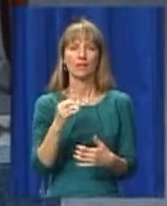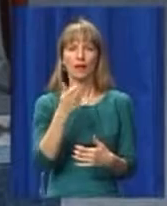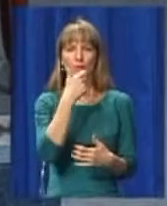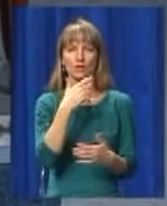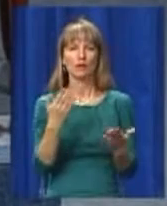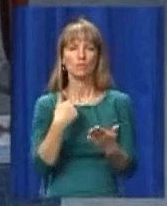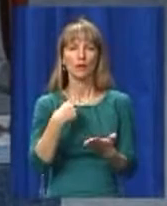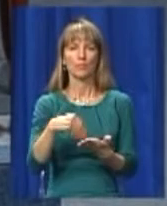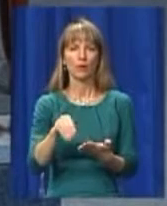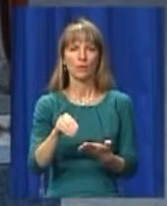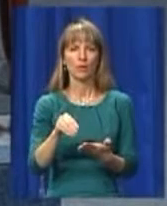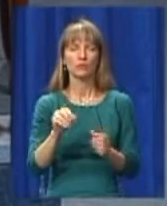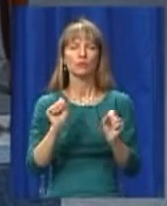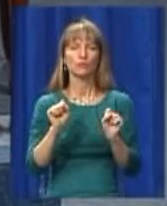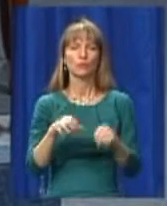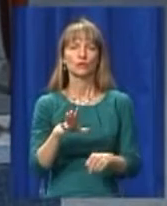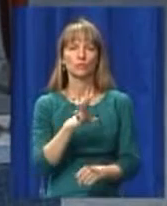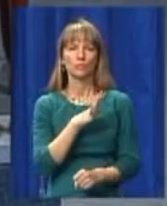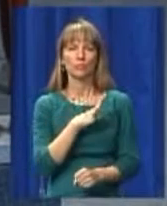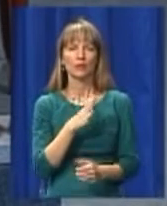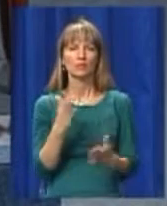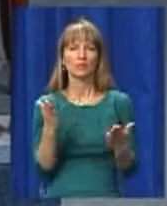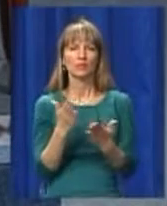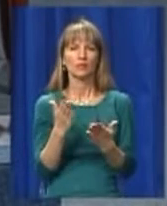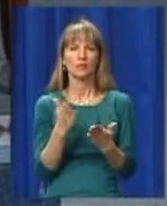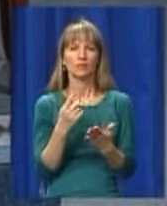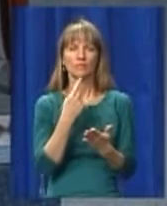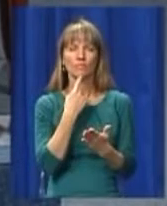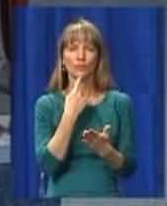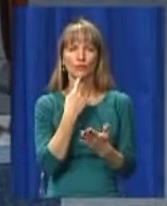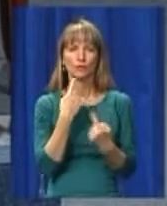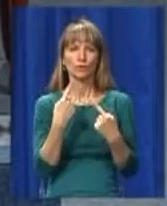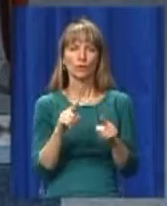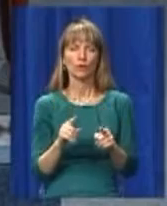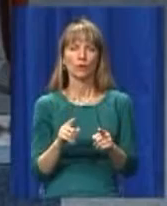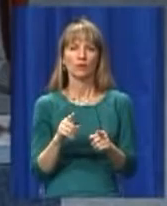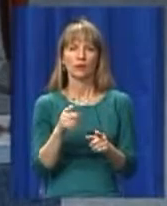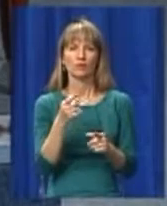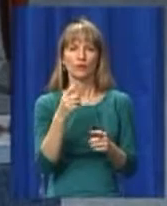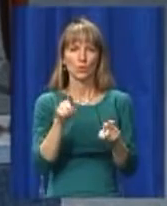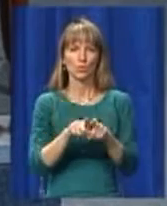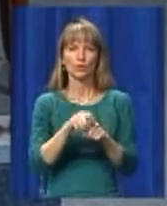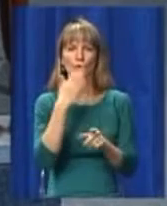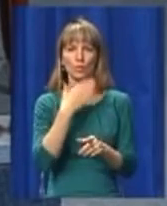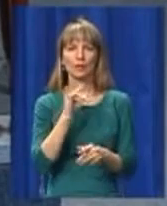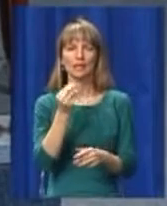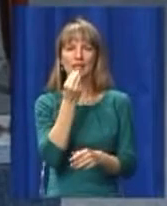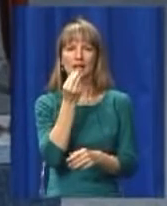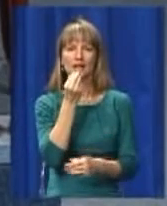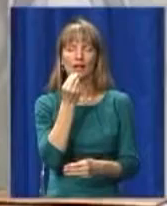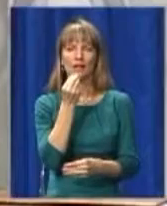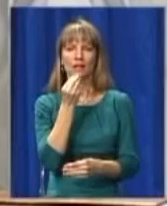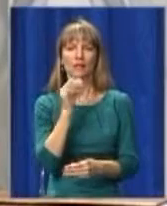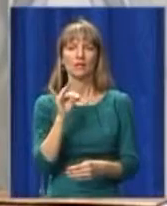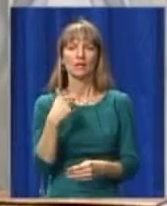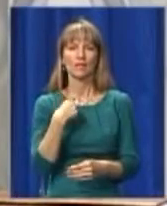покупаем. То есть, ну, может, из-за какого-то там химиката какой-то привкус отдает и животным, и они его тоже любят, едят. И даже